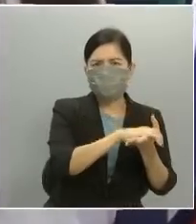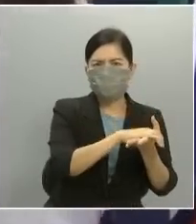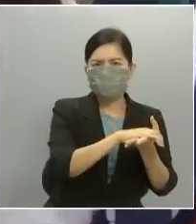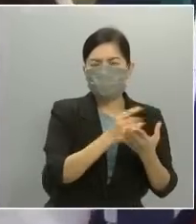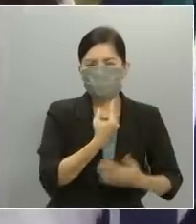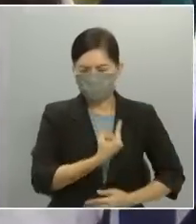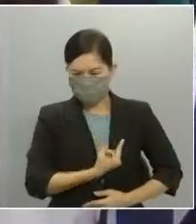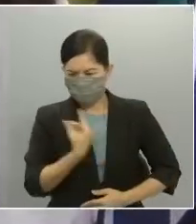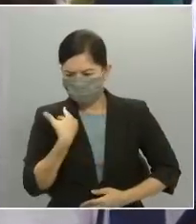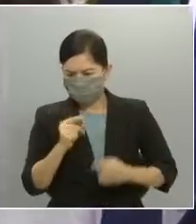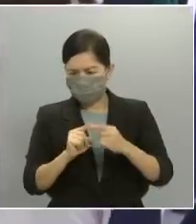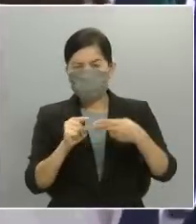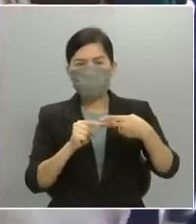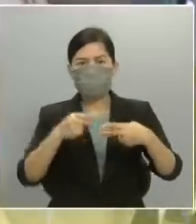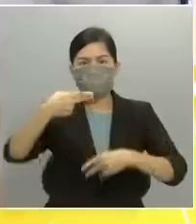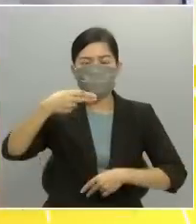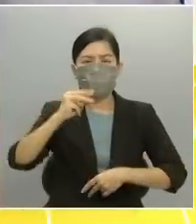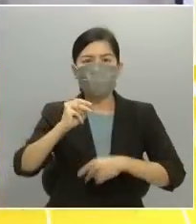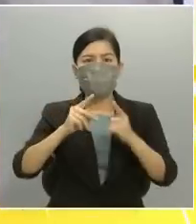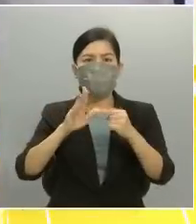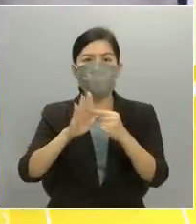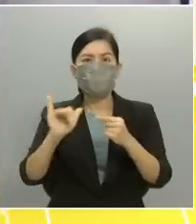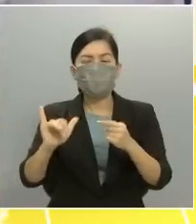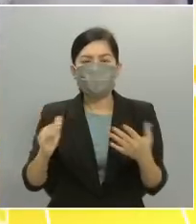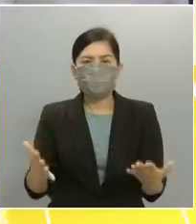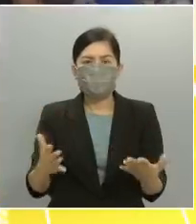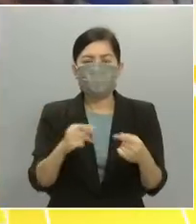ได้ท่านผู้ชมมีปัญหาไหมลองแจ้งเข้